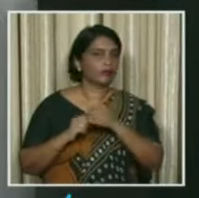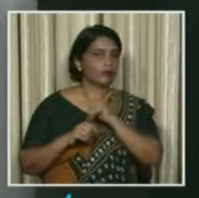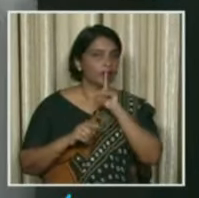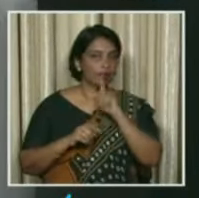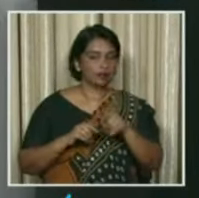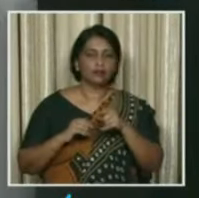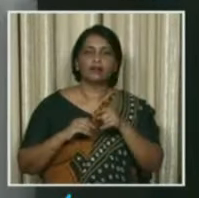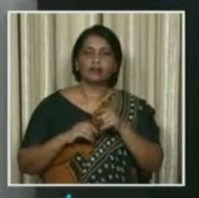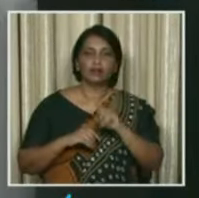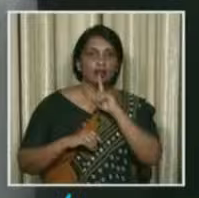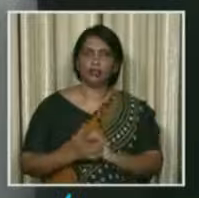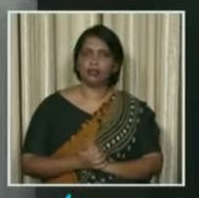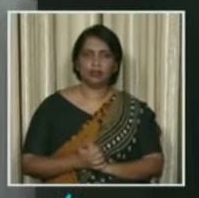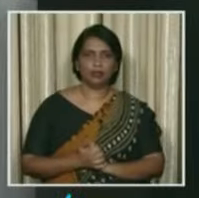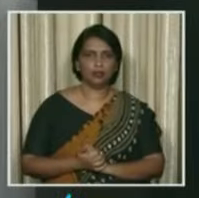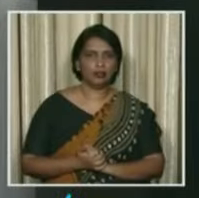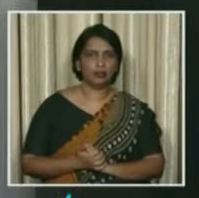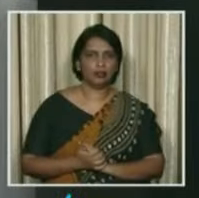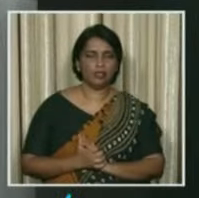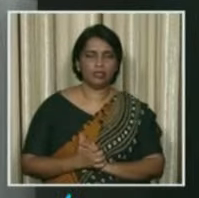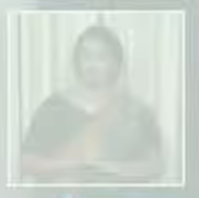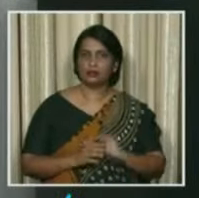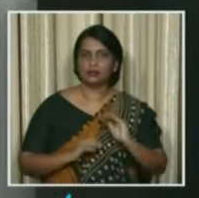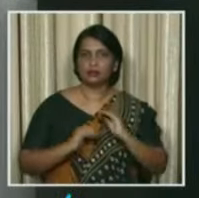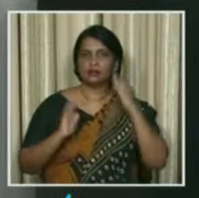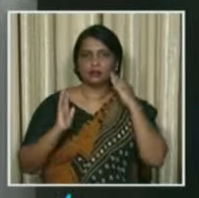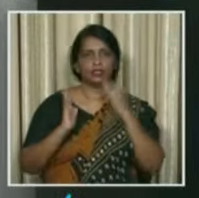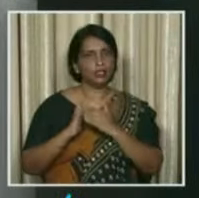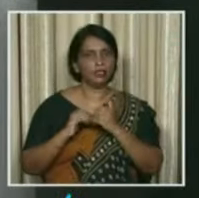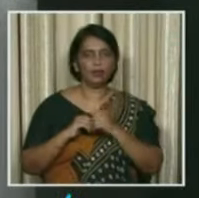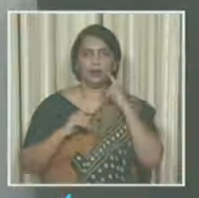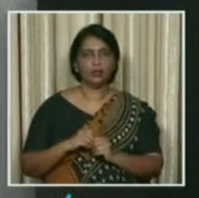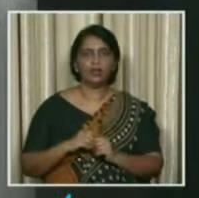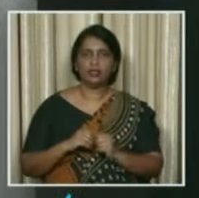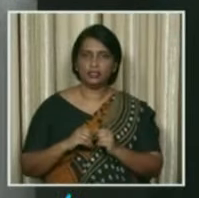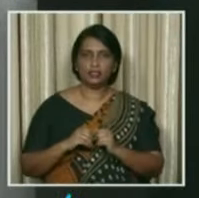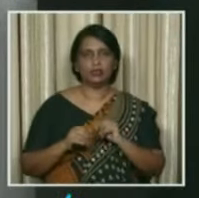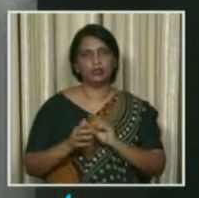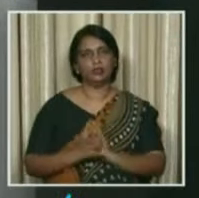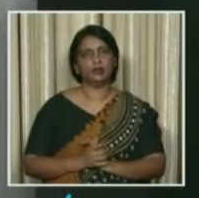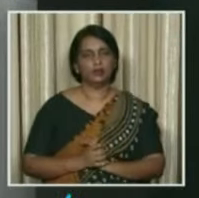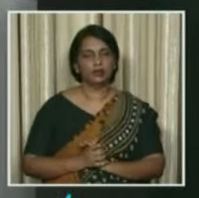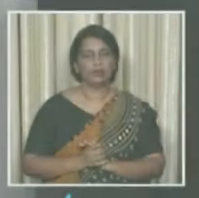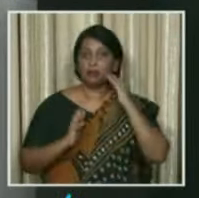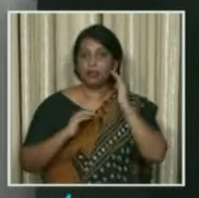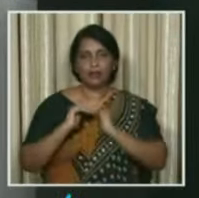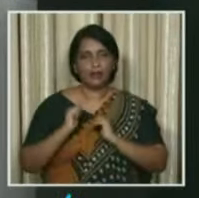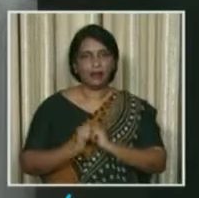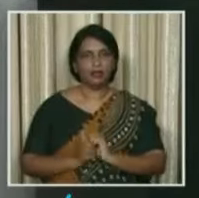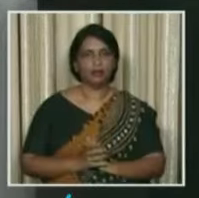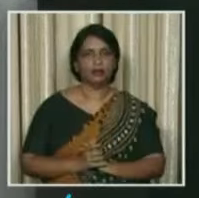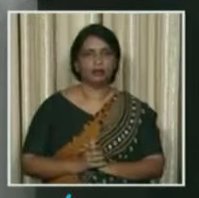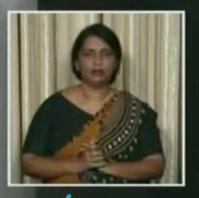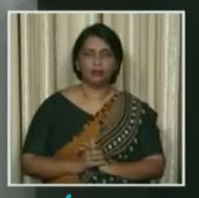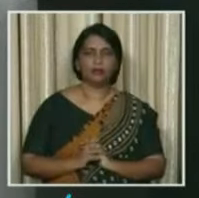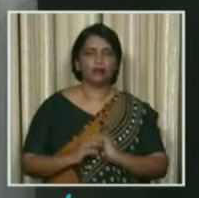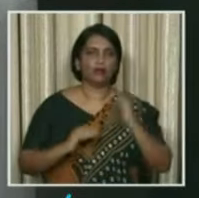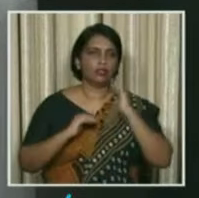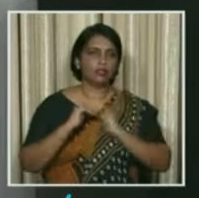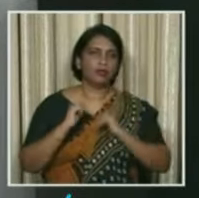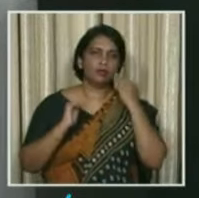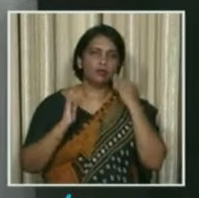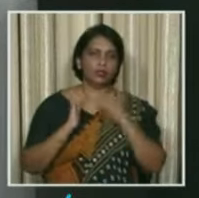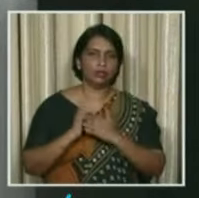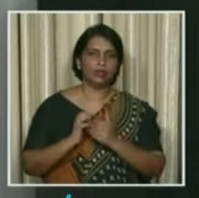හරි කථානායකවරයාට විරුද්ධව විශ්වාස භංගයක් ආවා. ඒකත් පරාජය වුණයි කියලා. ඒකට අපි පුදුම වෙන්න හොඳ නැහැ. වැරදි විදිහට පොලිස්පතිවරයා